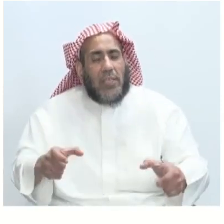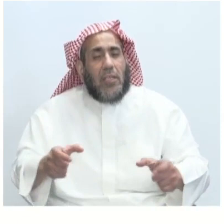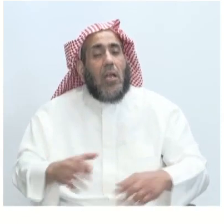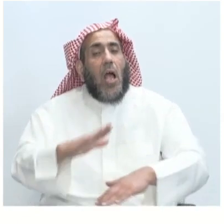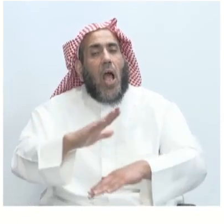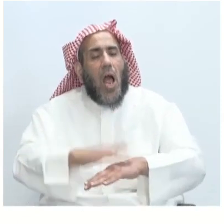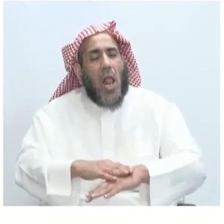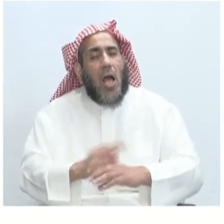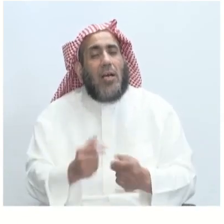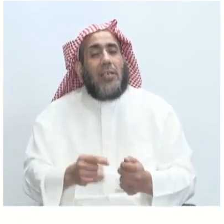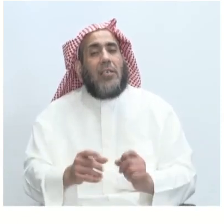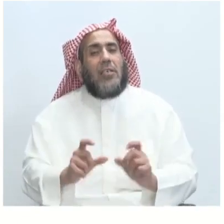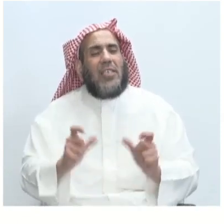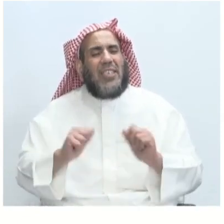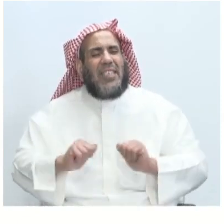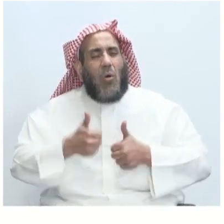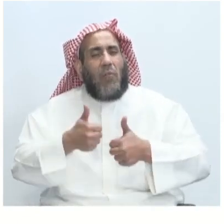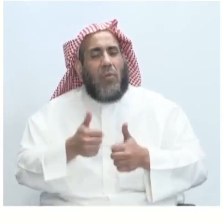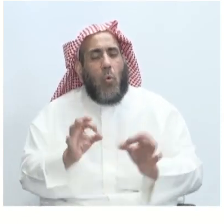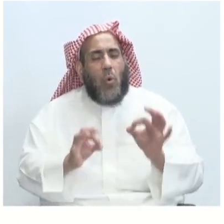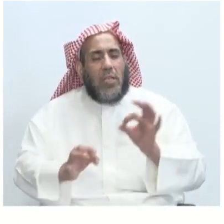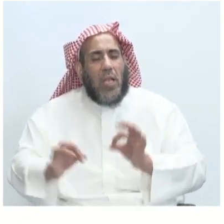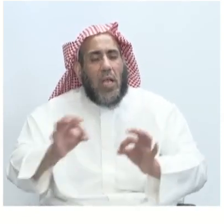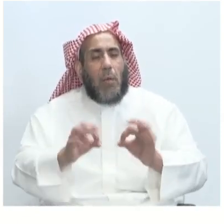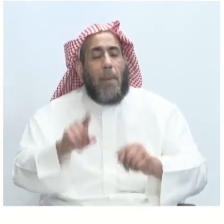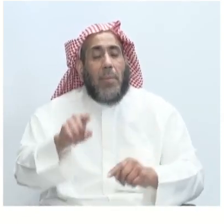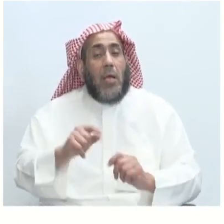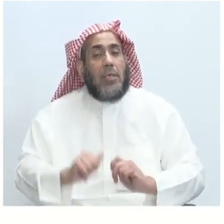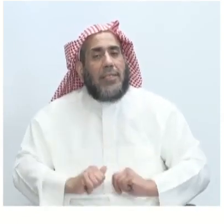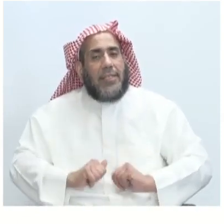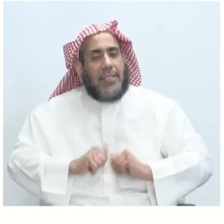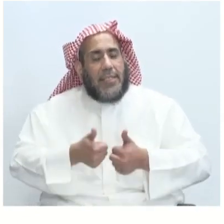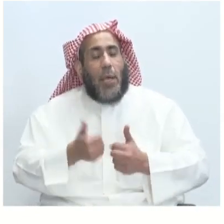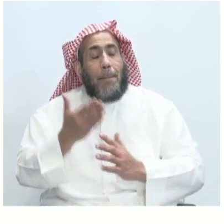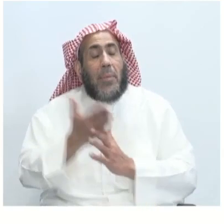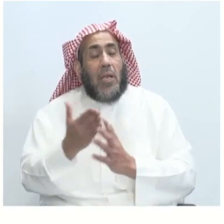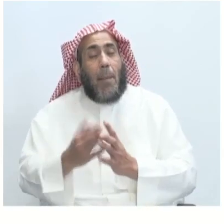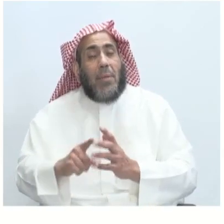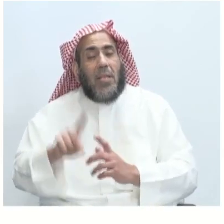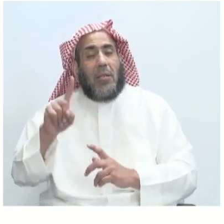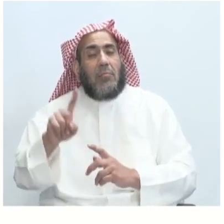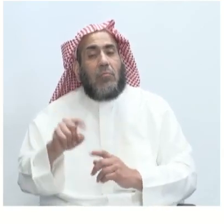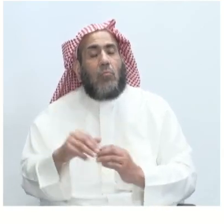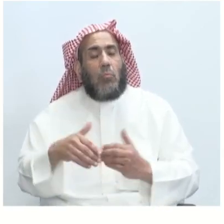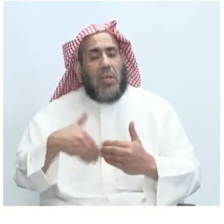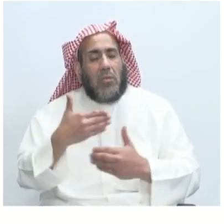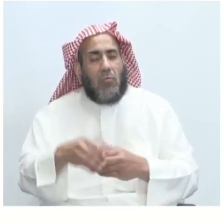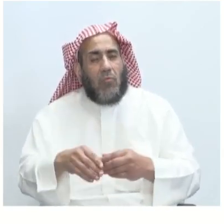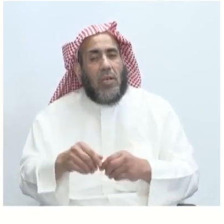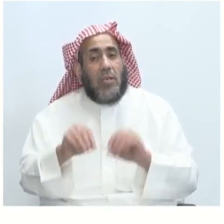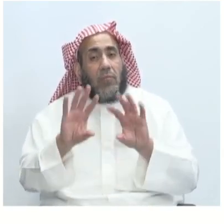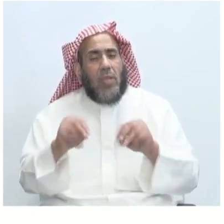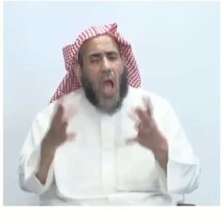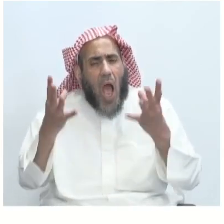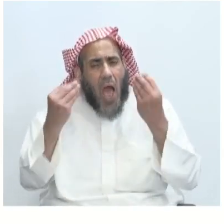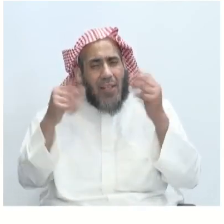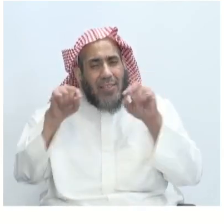الدوافع ونتحكم بها نستطيع من خلال باذن الله من خلال ما سوف نتعرف عليه في هذا